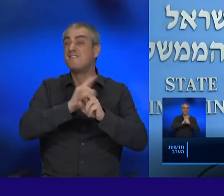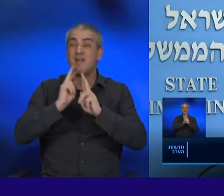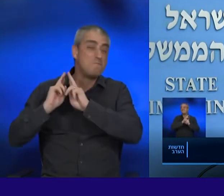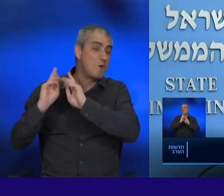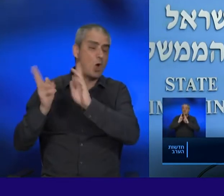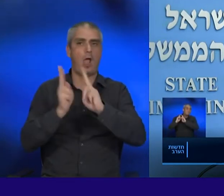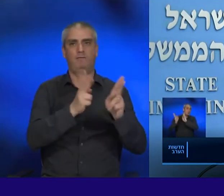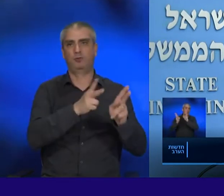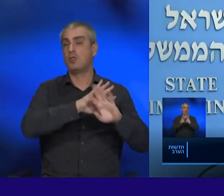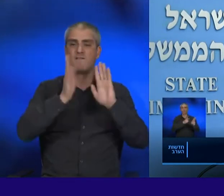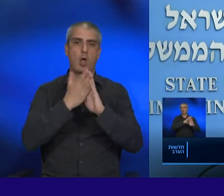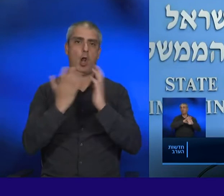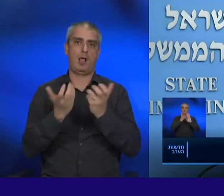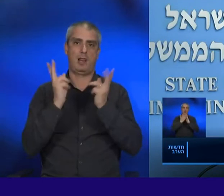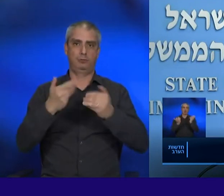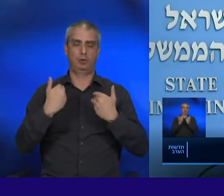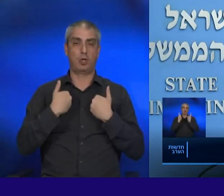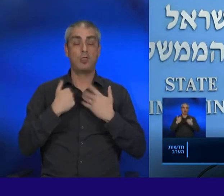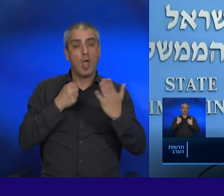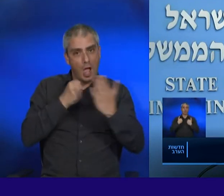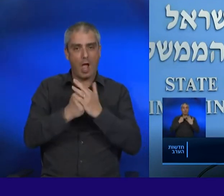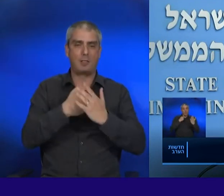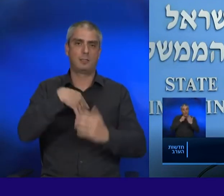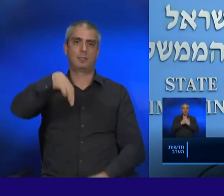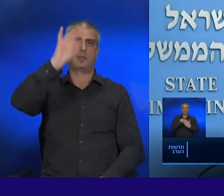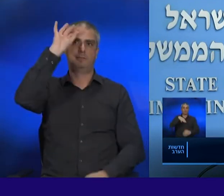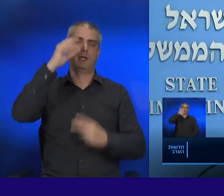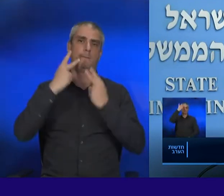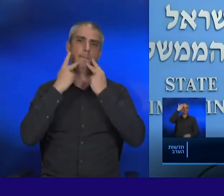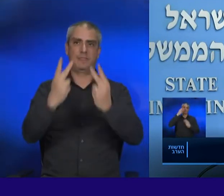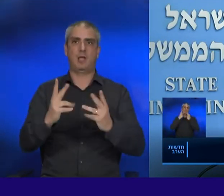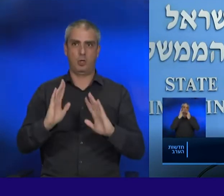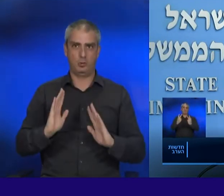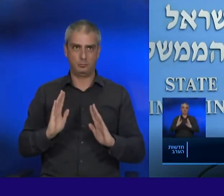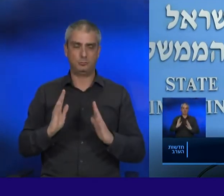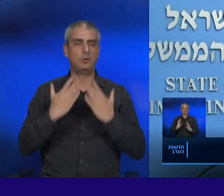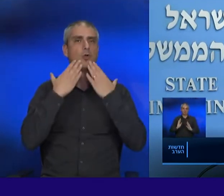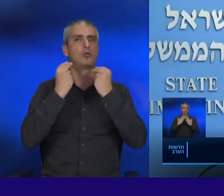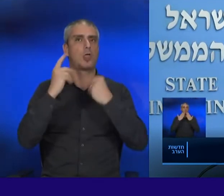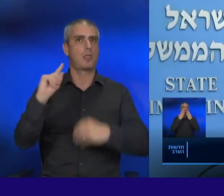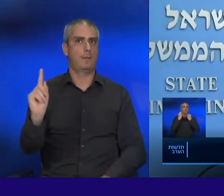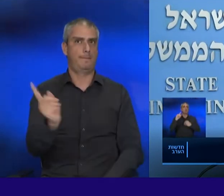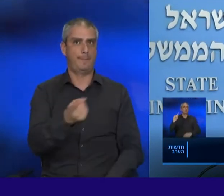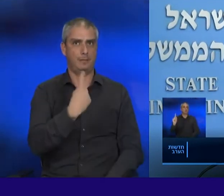ובכל האמצעים עד שנמצא לו מזור. תודה רבה לכם.